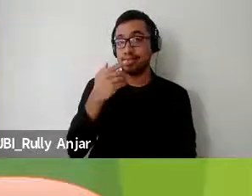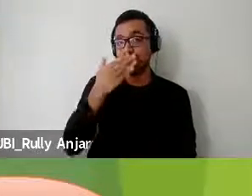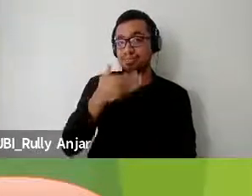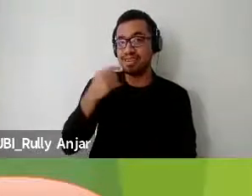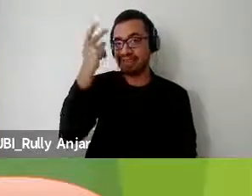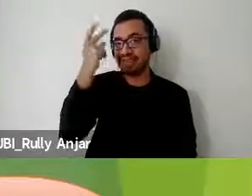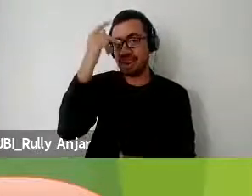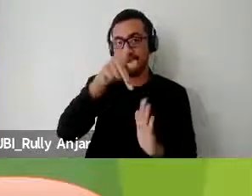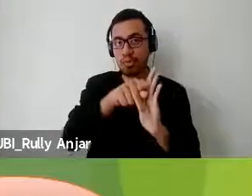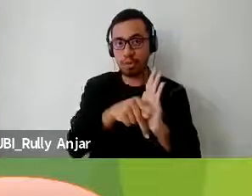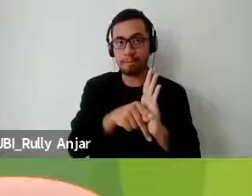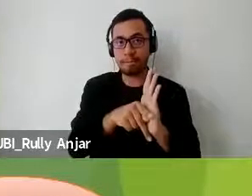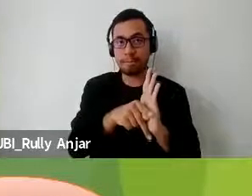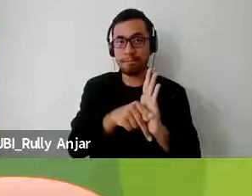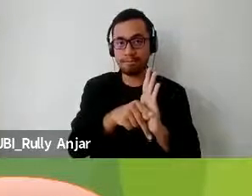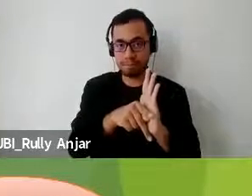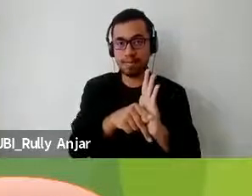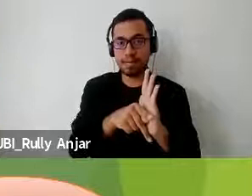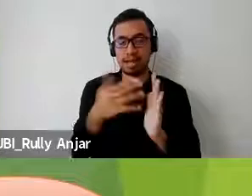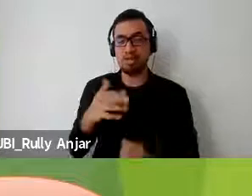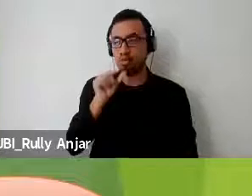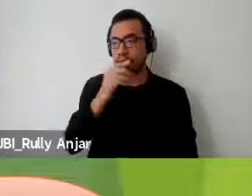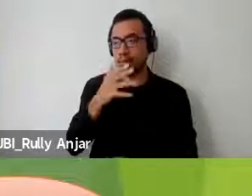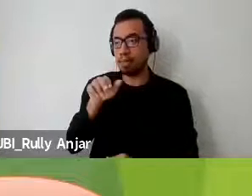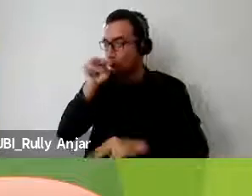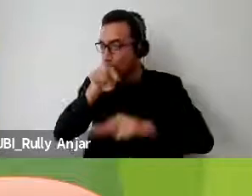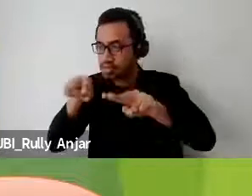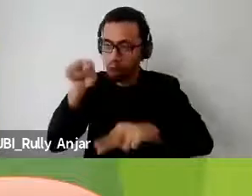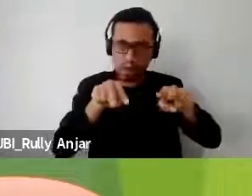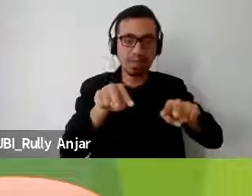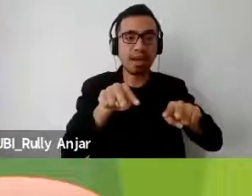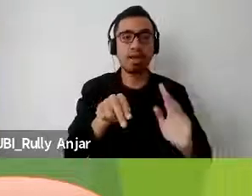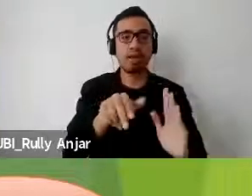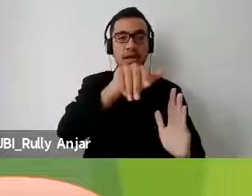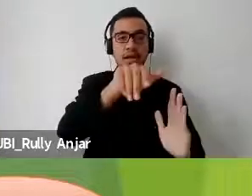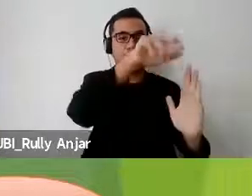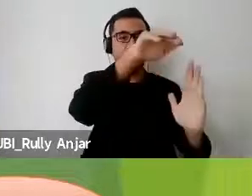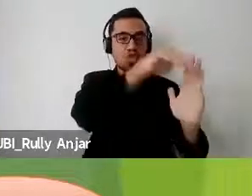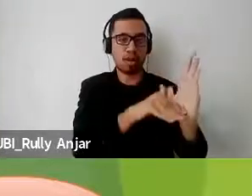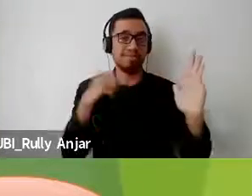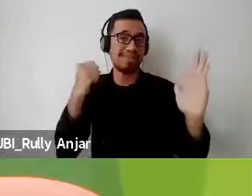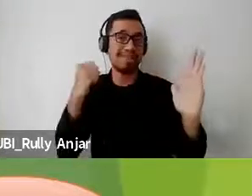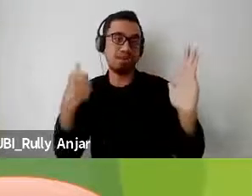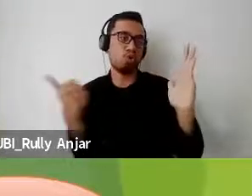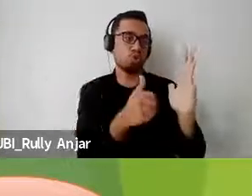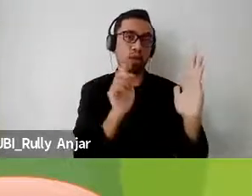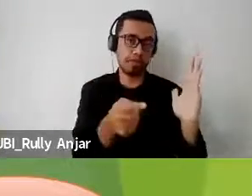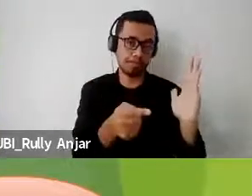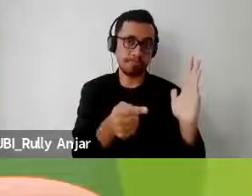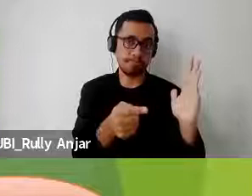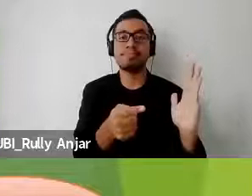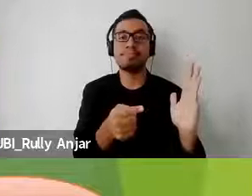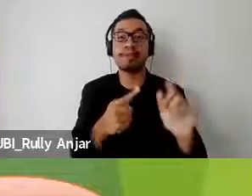coba lebih perketat di aspek pengawasannya, agar protokol kesehatan dilakukan, tetapi juga aktivitas ekonomi